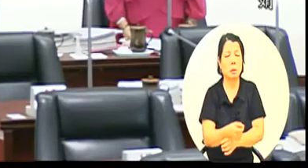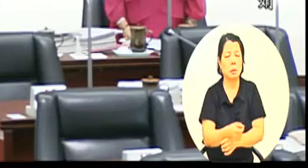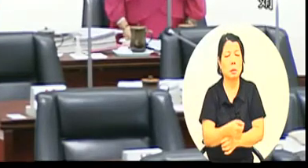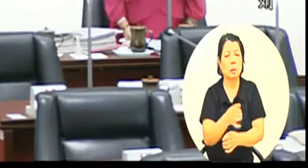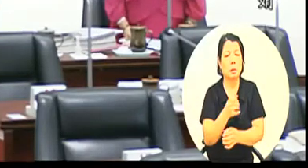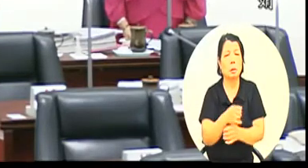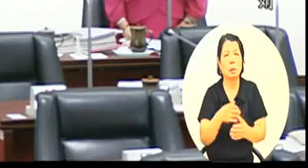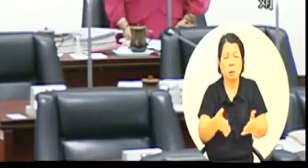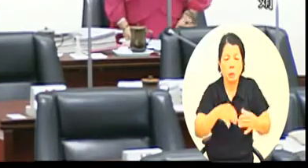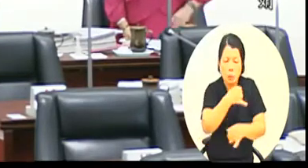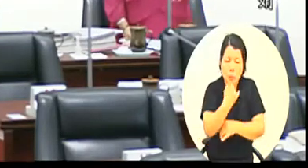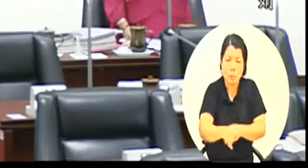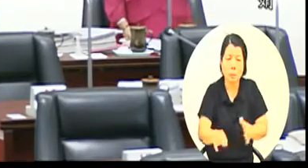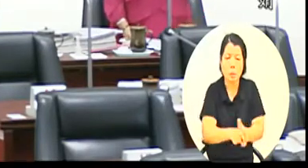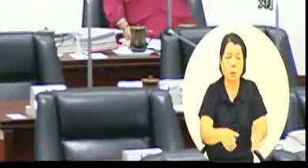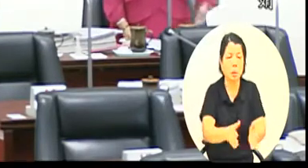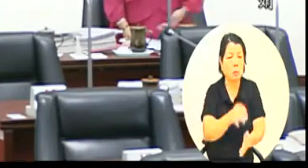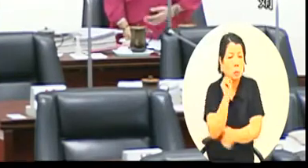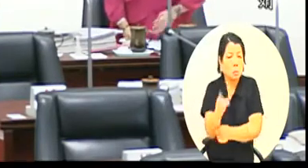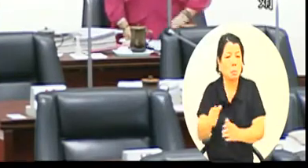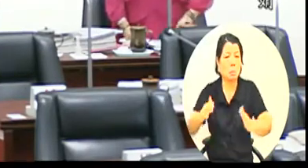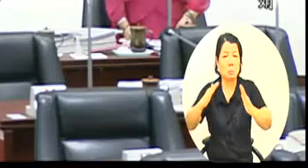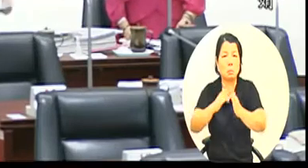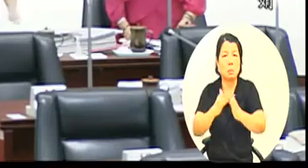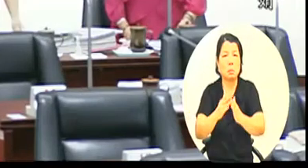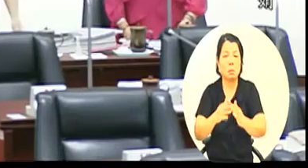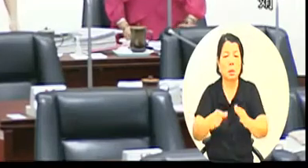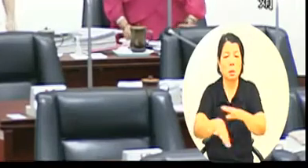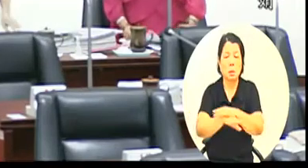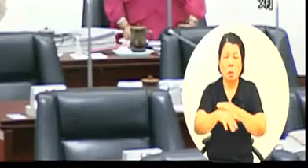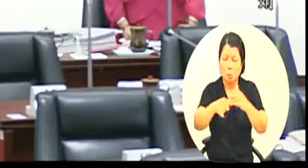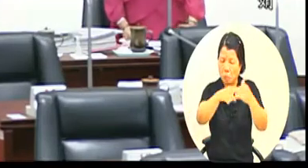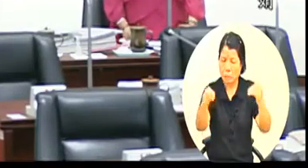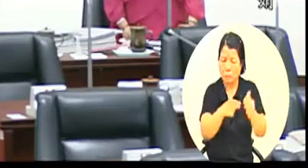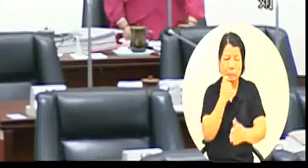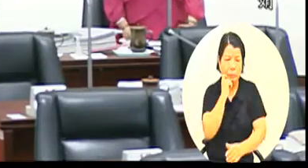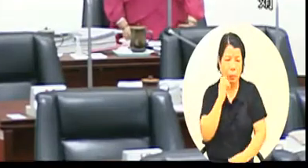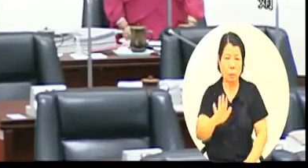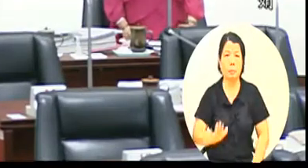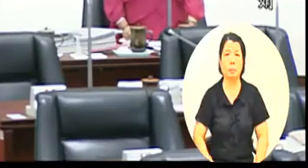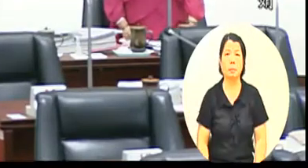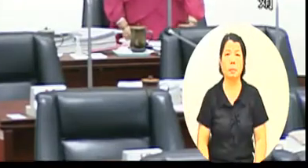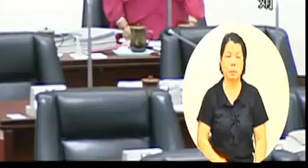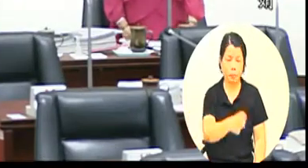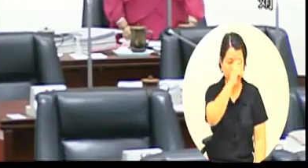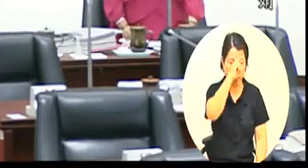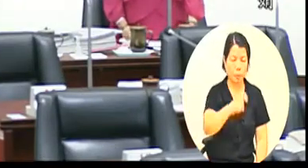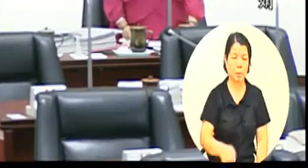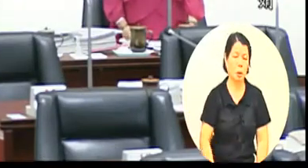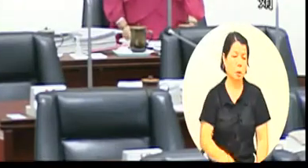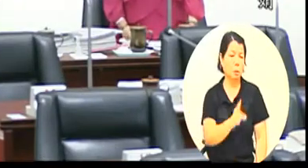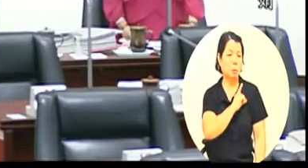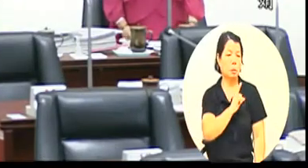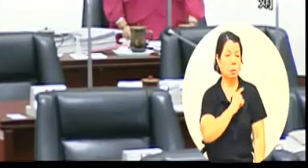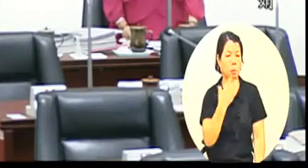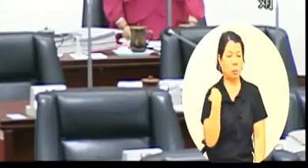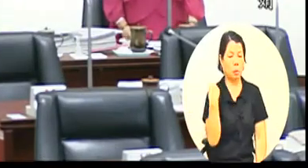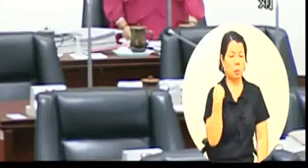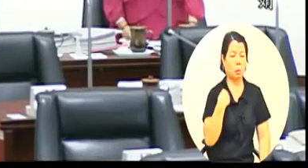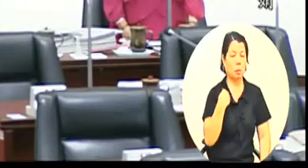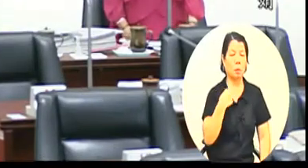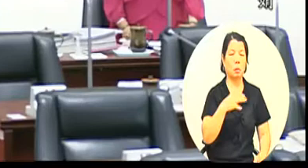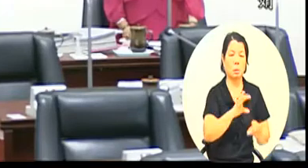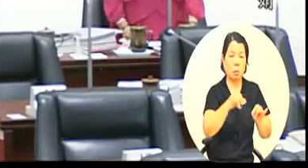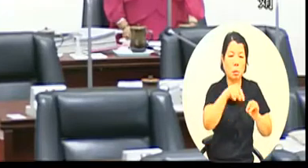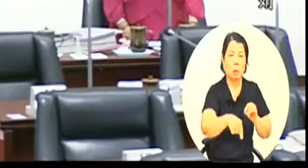果要再让他们去买一个更大的空间，根本是有困难的哈。所以他们希望在他们能够使用的空间里面能够